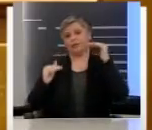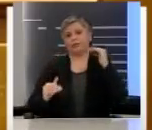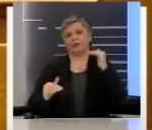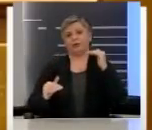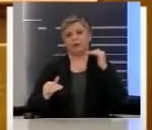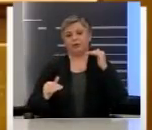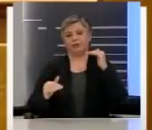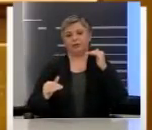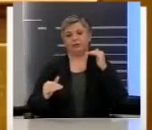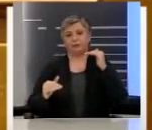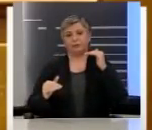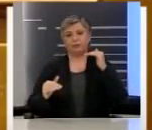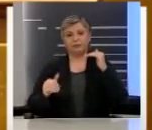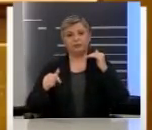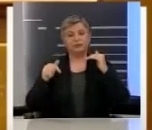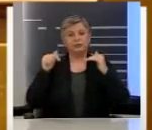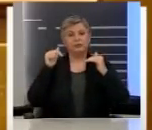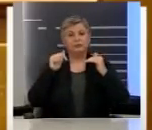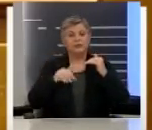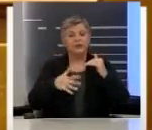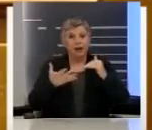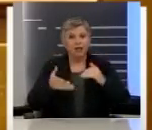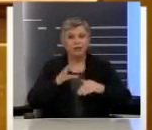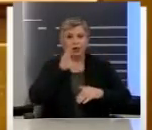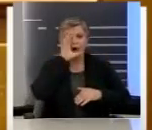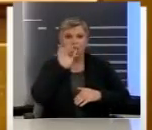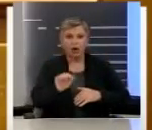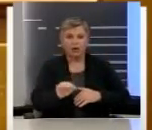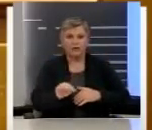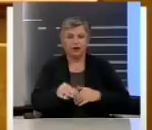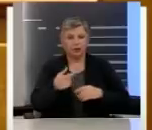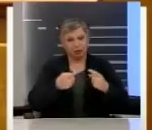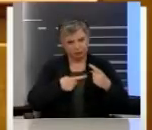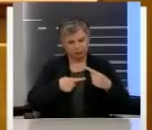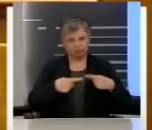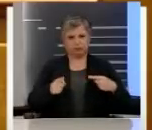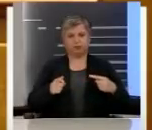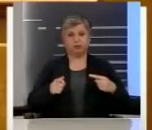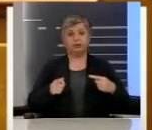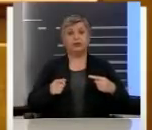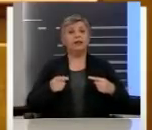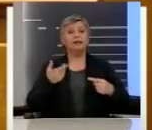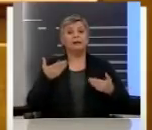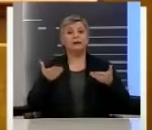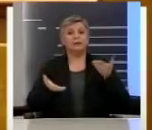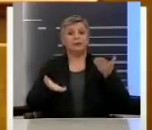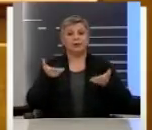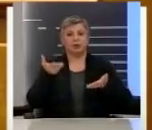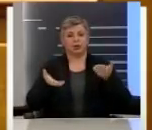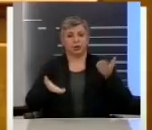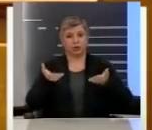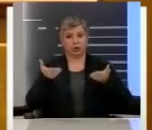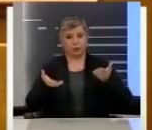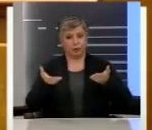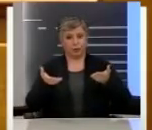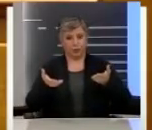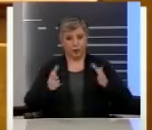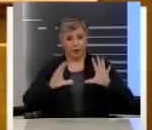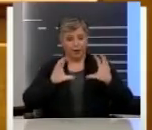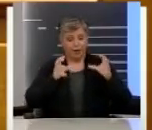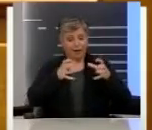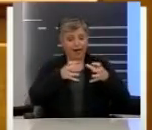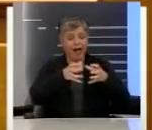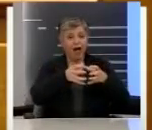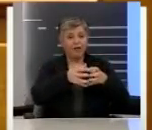Λοιπόν, εκεί βρίσκεται η μεγάλη διαφορά ανάμεσα στη συντηρητική και